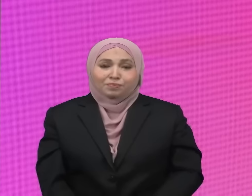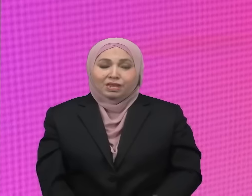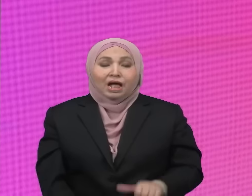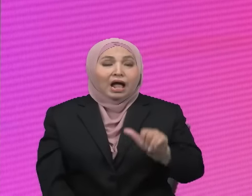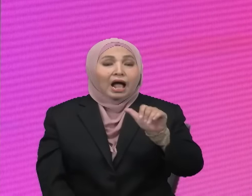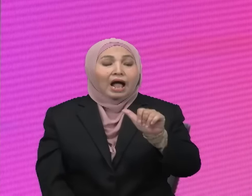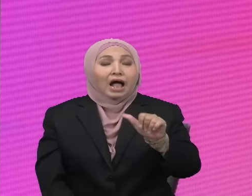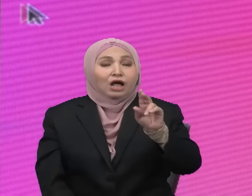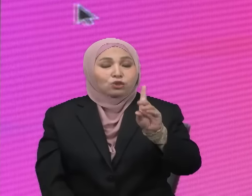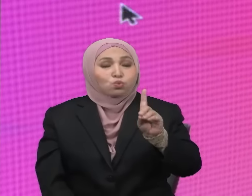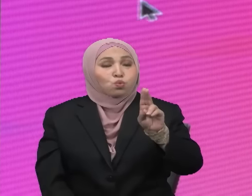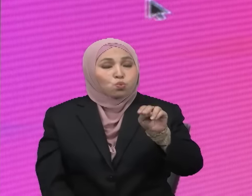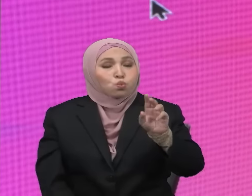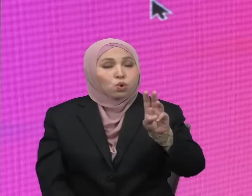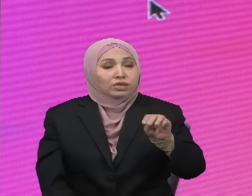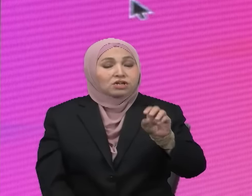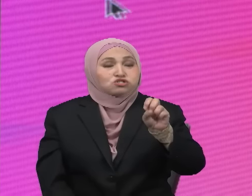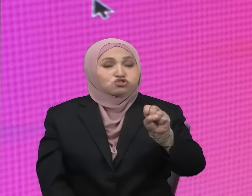وَالْجِنِّ. عَدُوًا